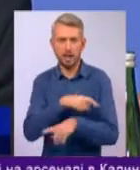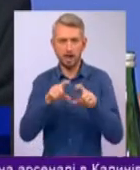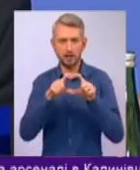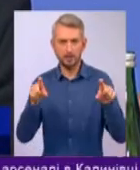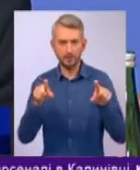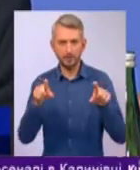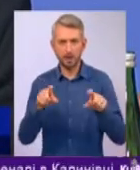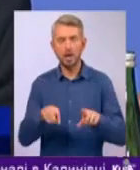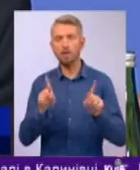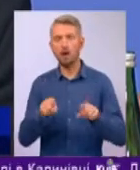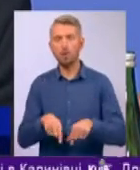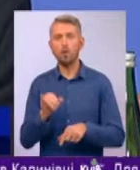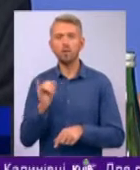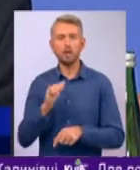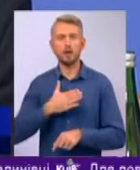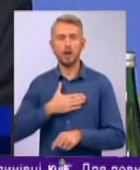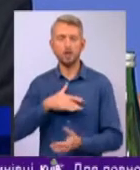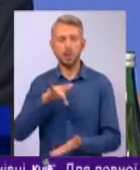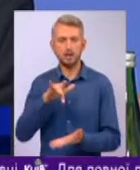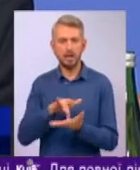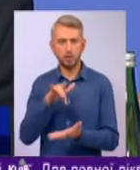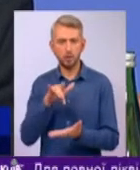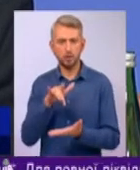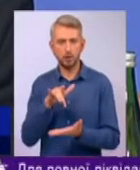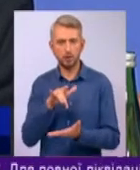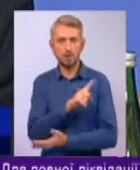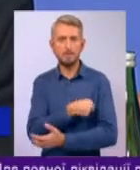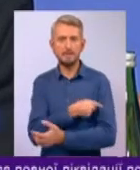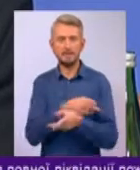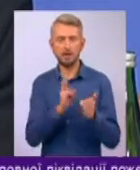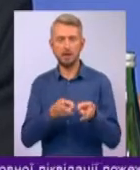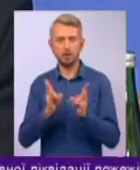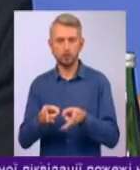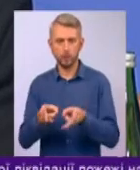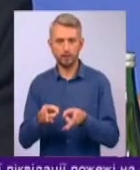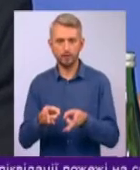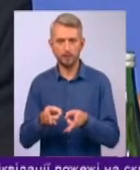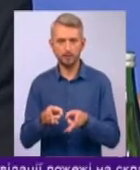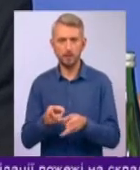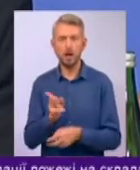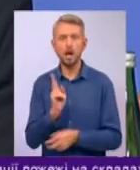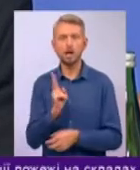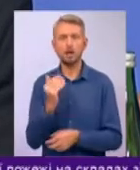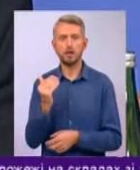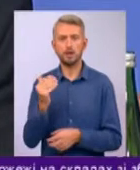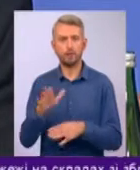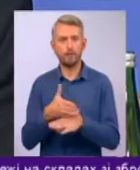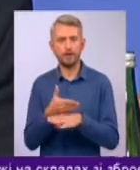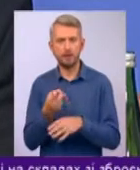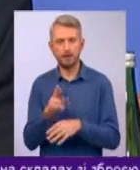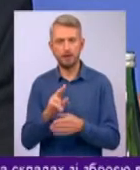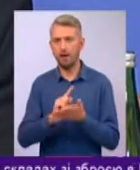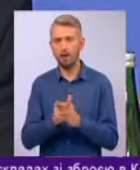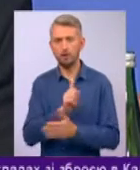а також і нашого центру медицини катастроф, Калинівського відділення